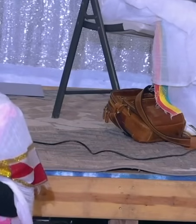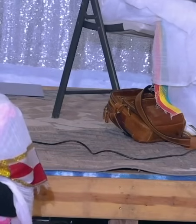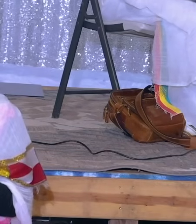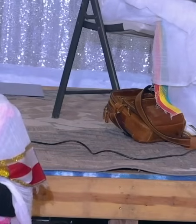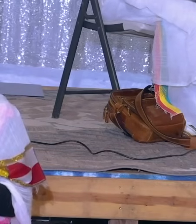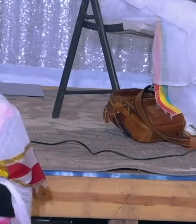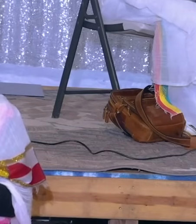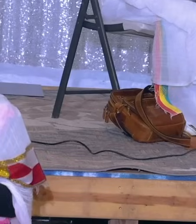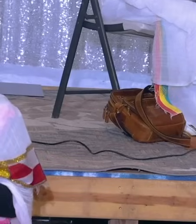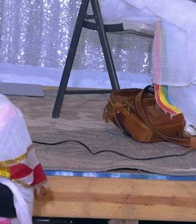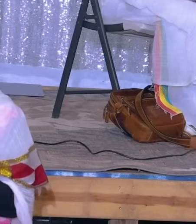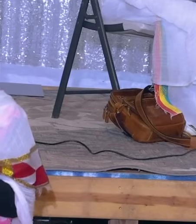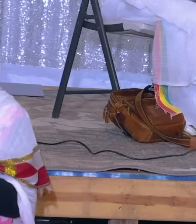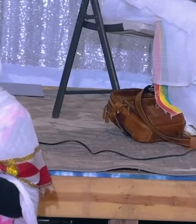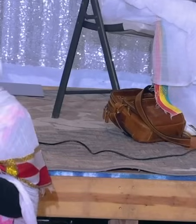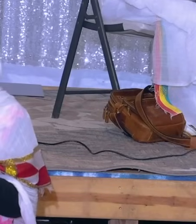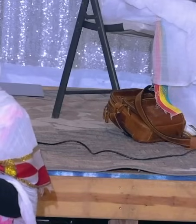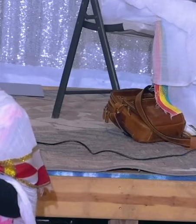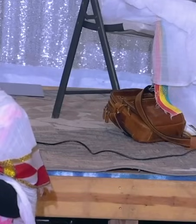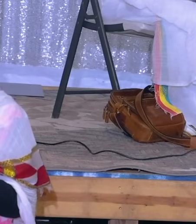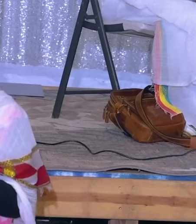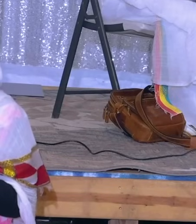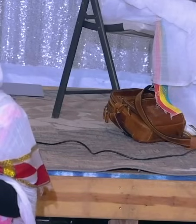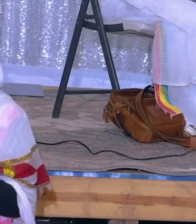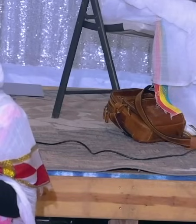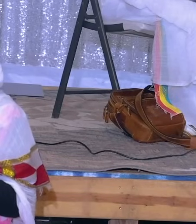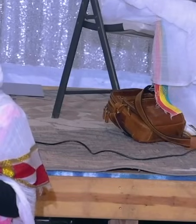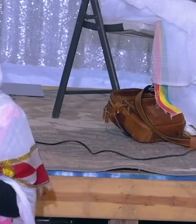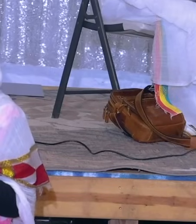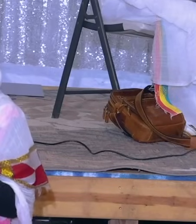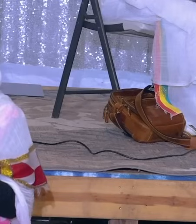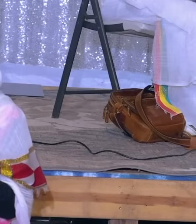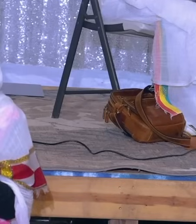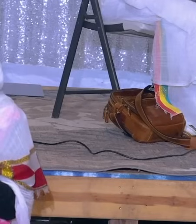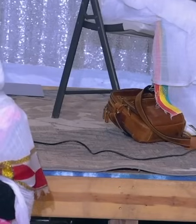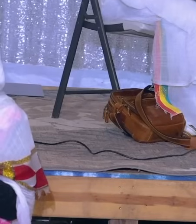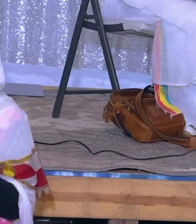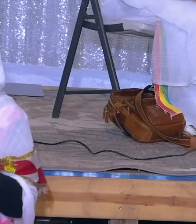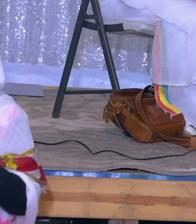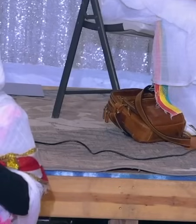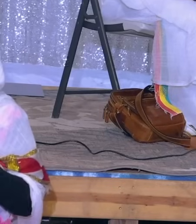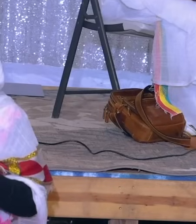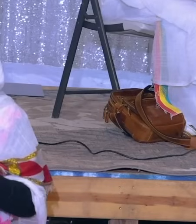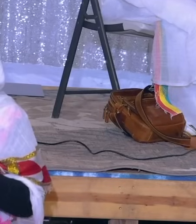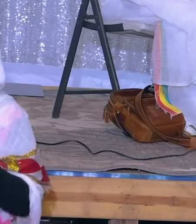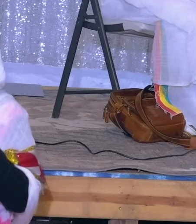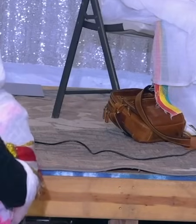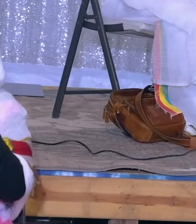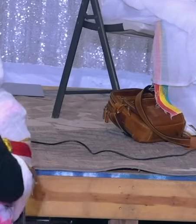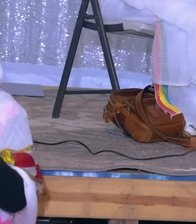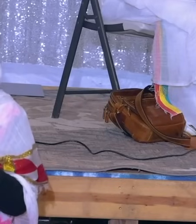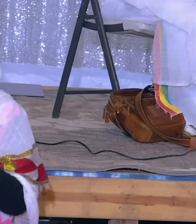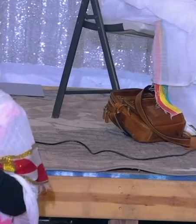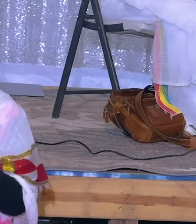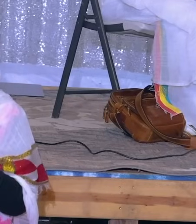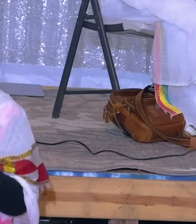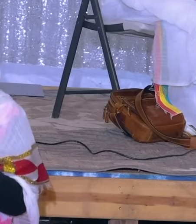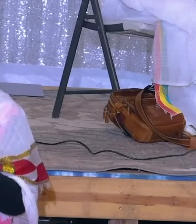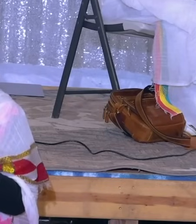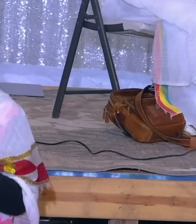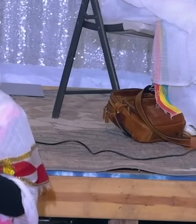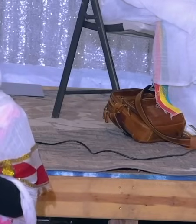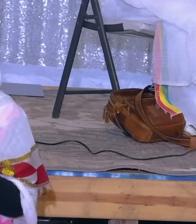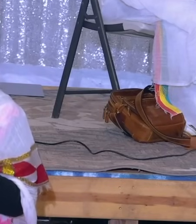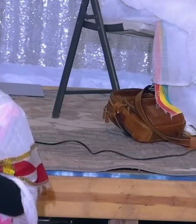እፈልጋለሁ ማለት ነው። ምክንያቱም እንኳን ከዚህ ከመድረክ የተቀመጠ መምህር ይቅርና እናንተም ብትሆኑ